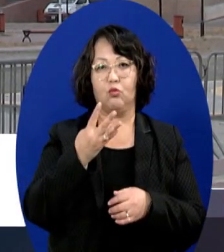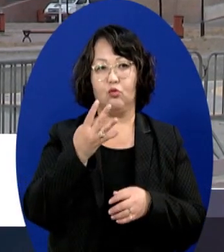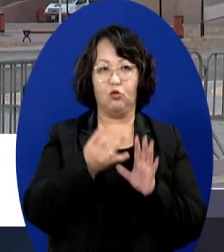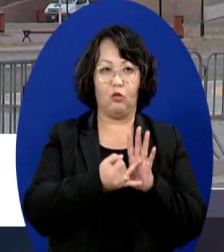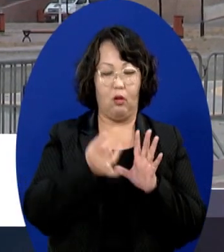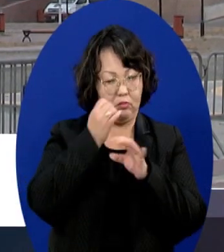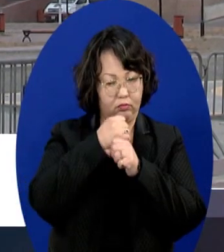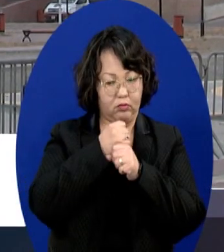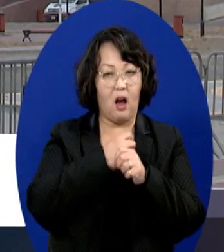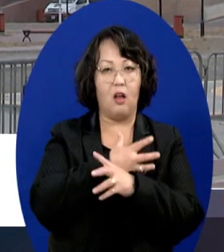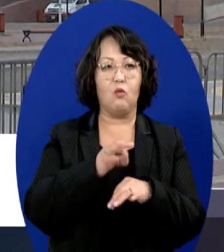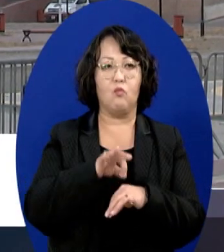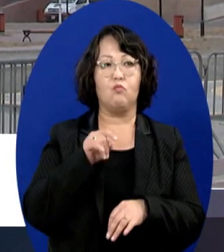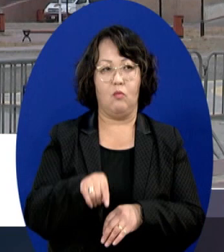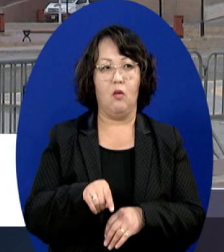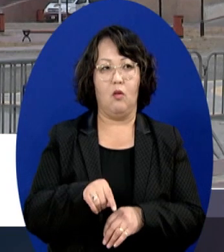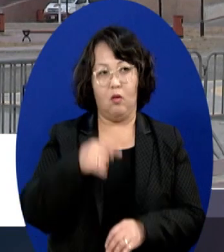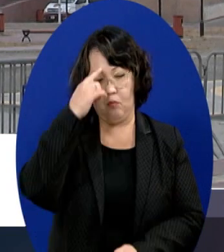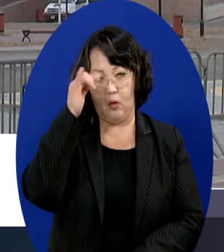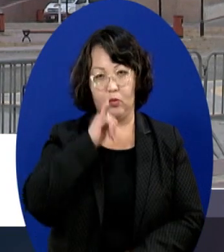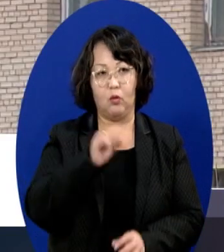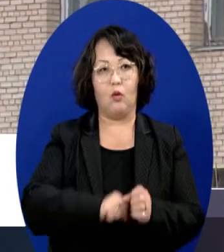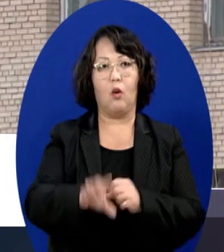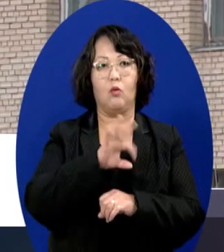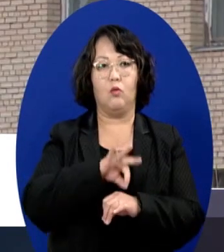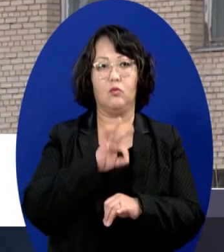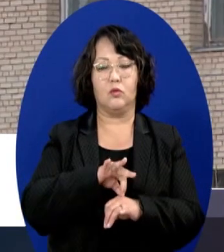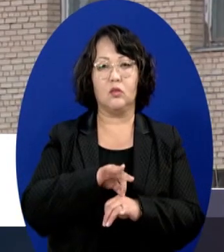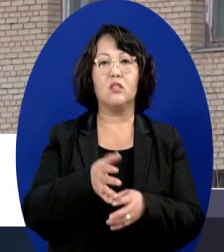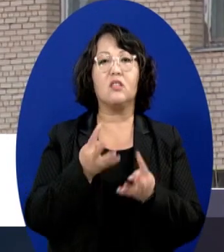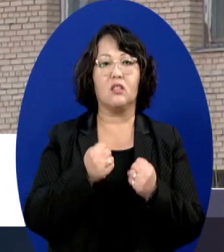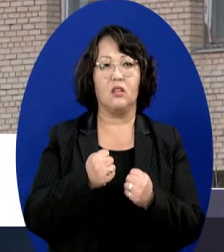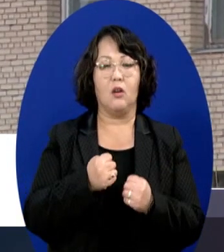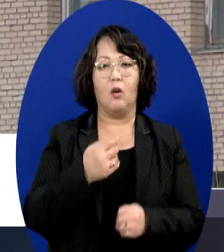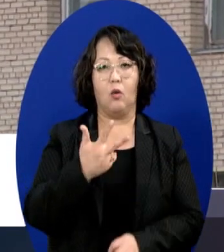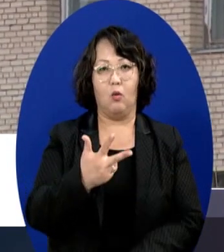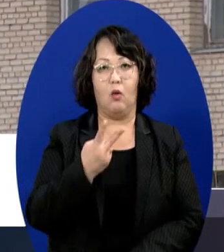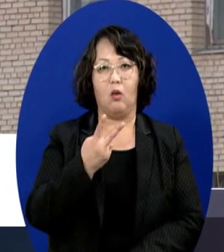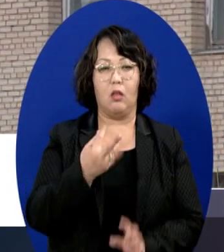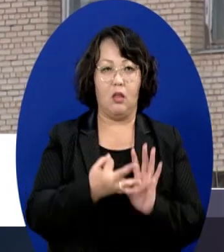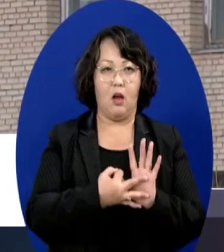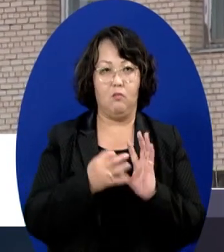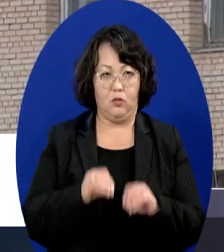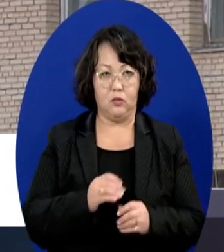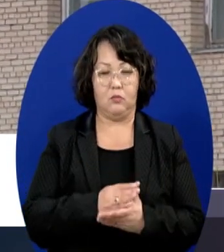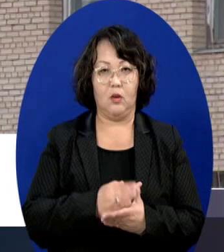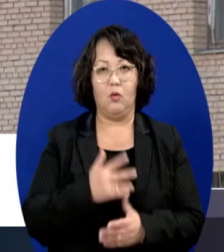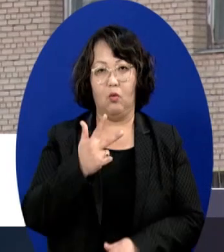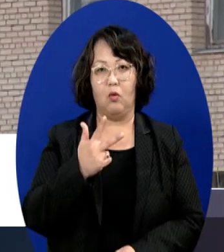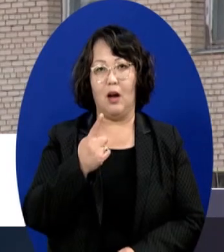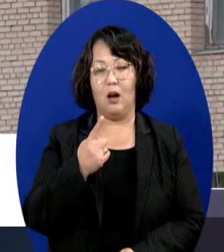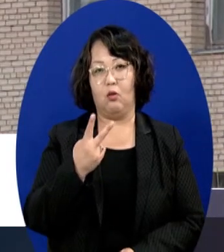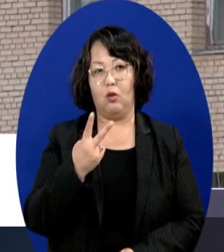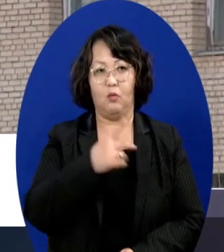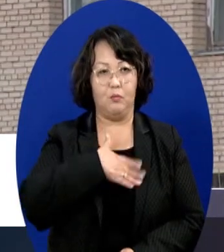энэ хүү халдвар илэрсэн байна. Ингэснээр манай улсад коронавирусын халдварын нийт батлагдсан тохиолдол 328 боллоо. Нийт 312